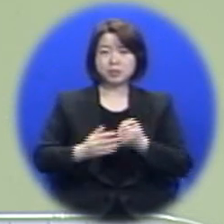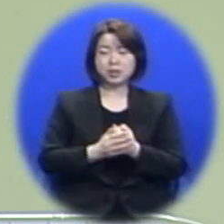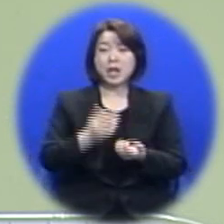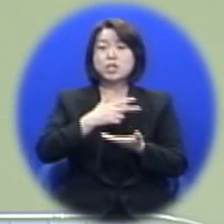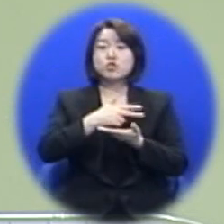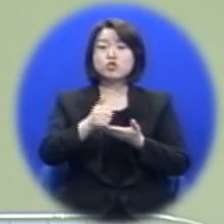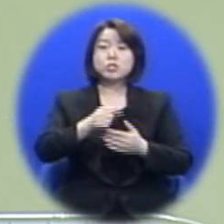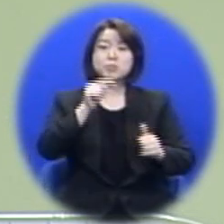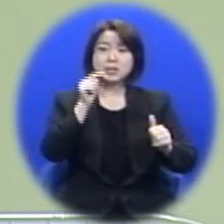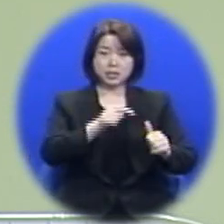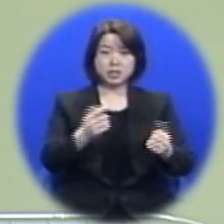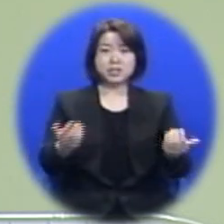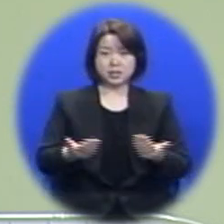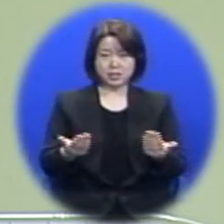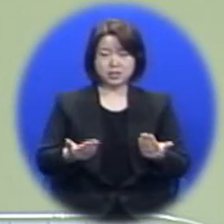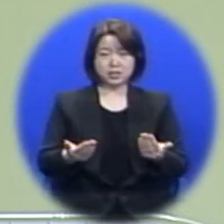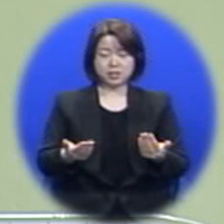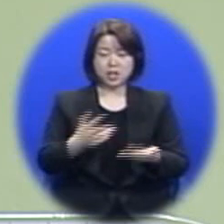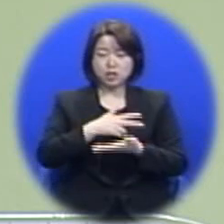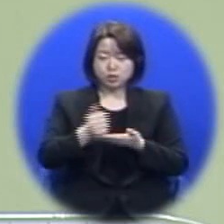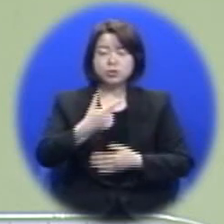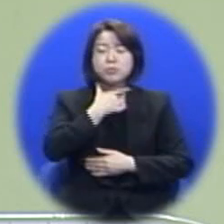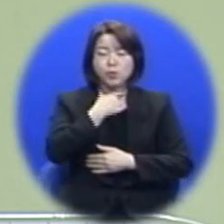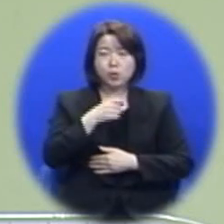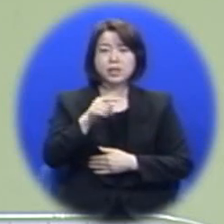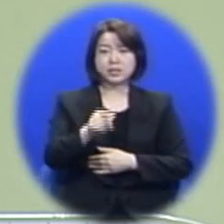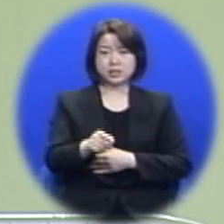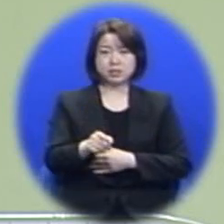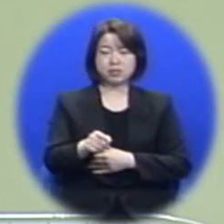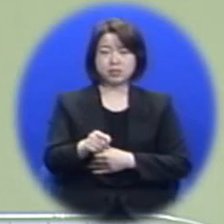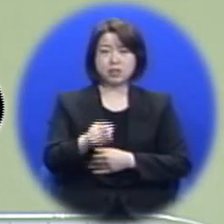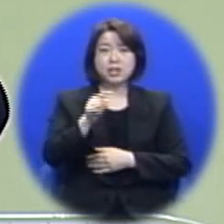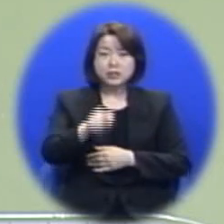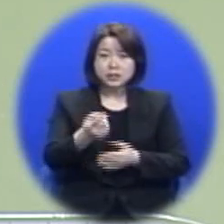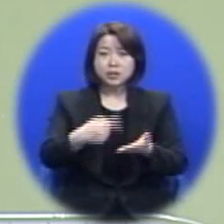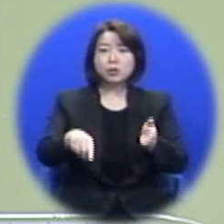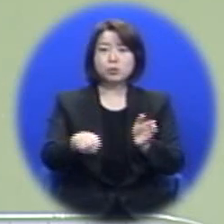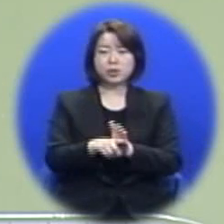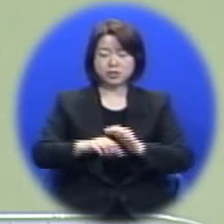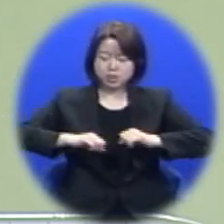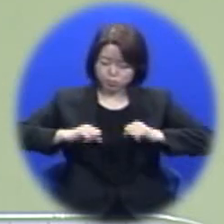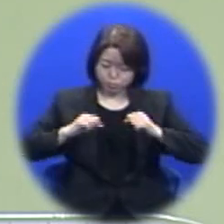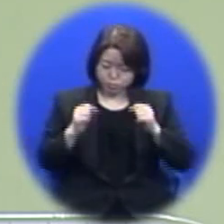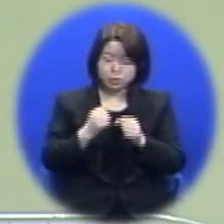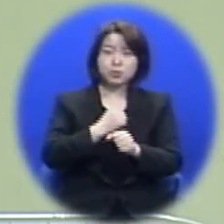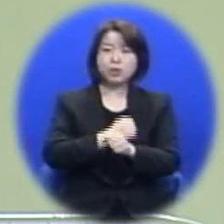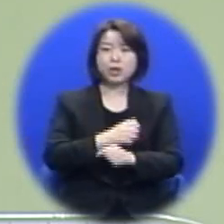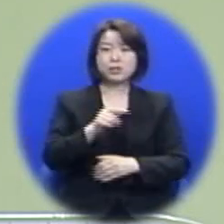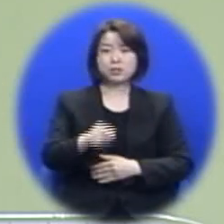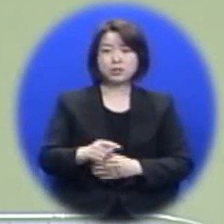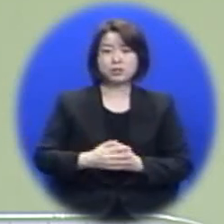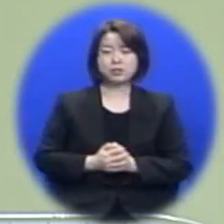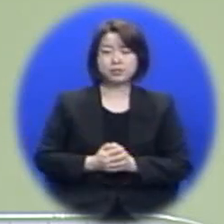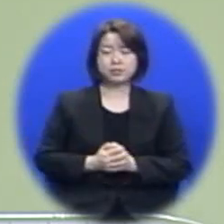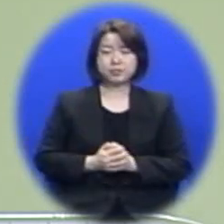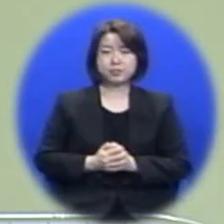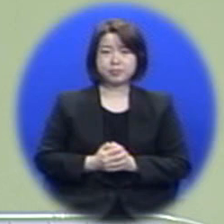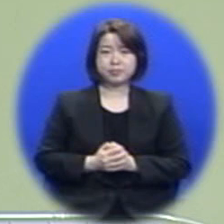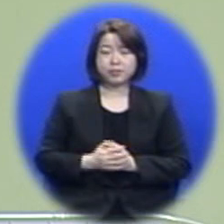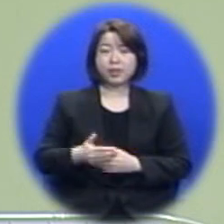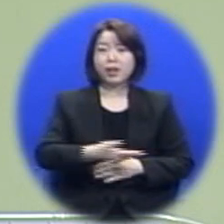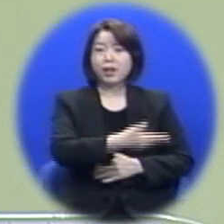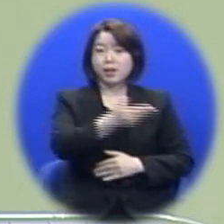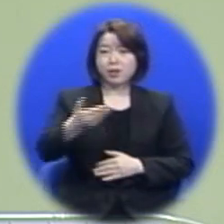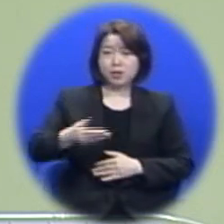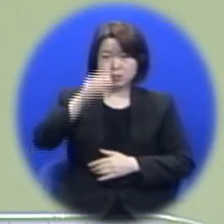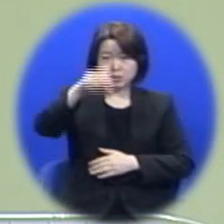하는 주님이 원하시는 것 그걸 위해서 순종 하는 거죠 여러분